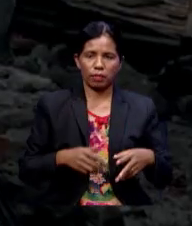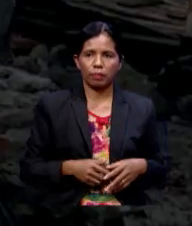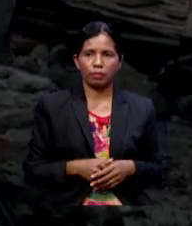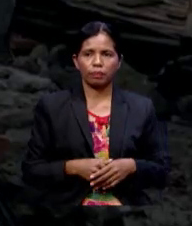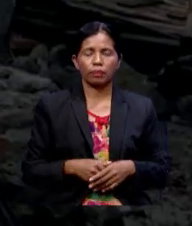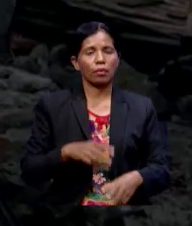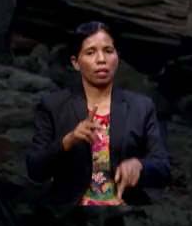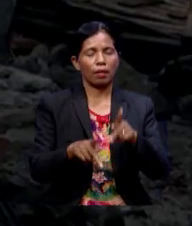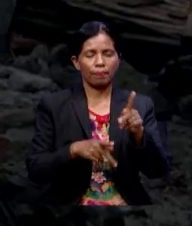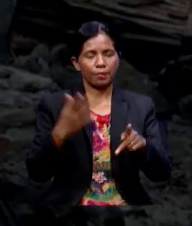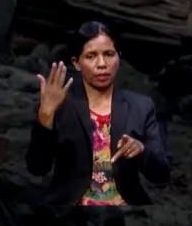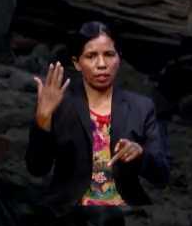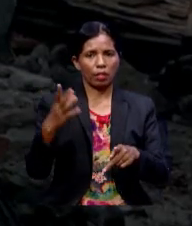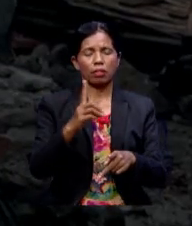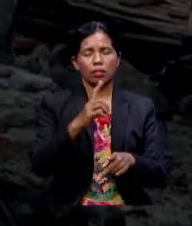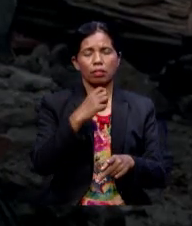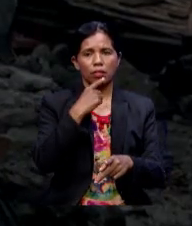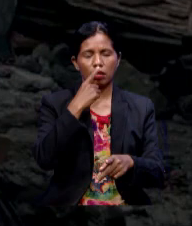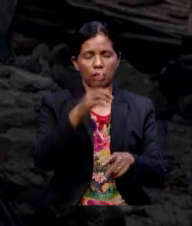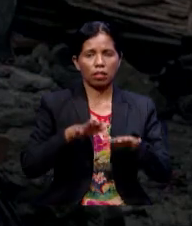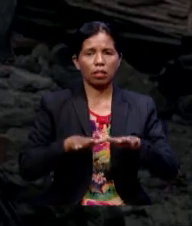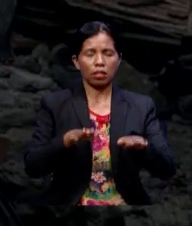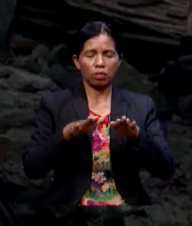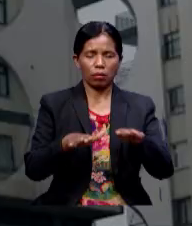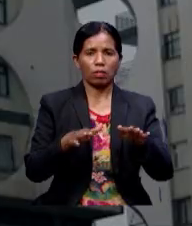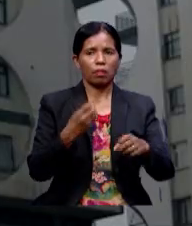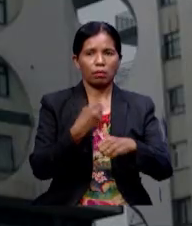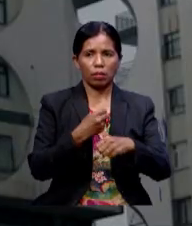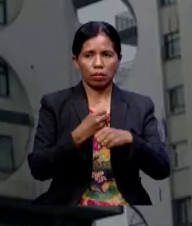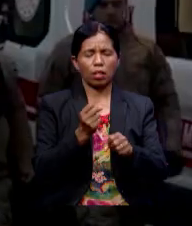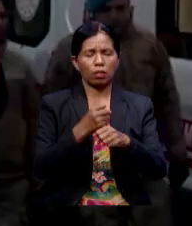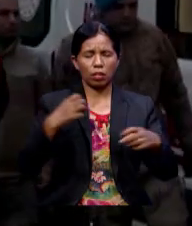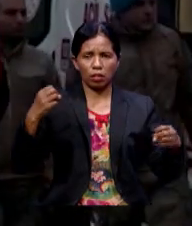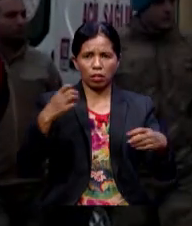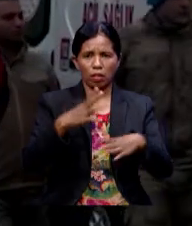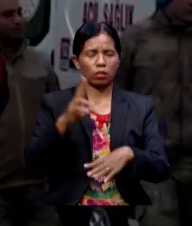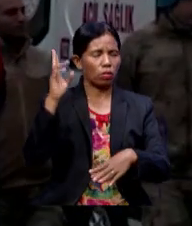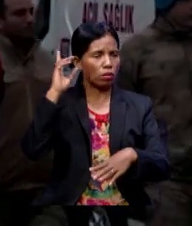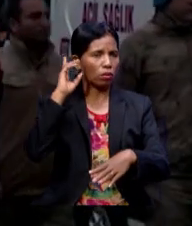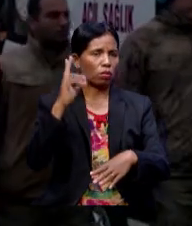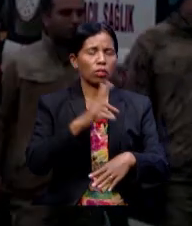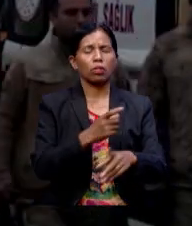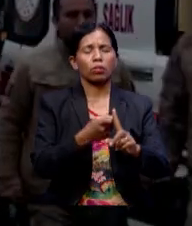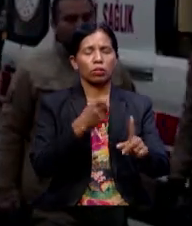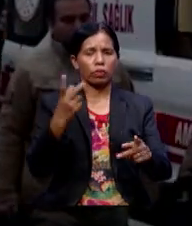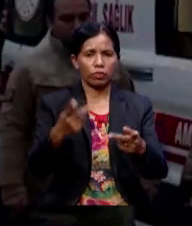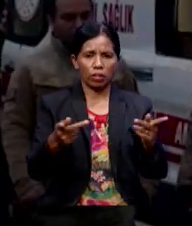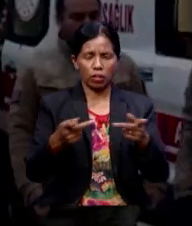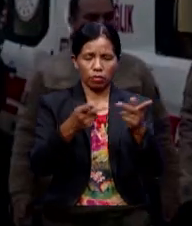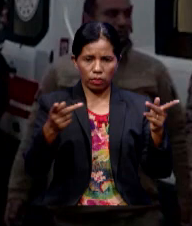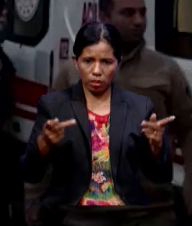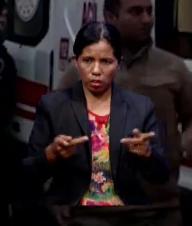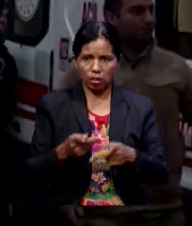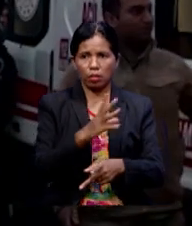Sida daw residentia dia barkir hateteng, rainak dokone makas halon nia tauk tebes rona liam barak husi fatin-fatin, akontesimento